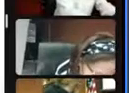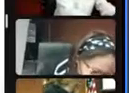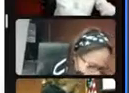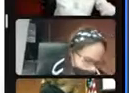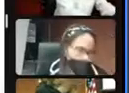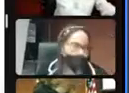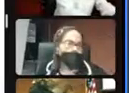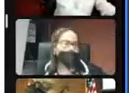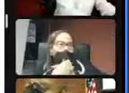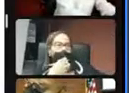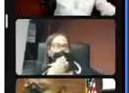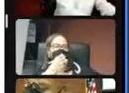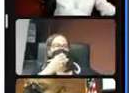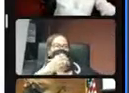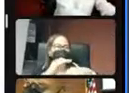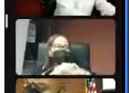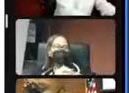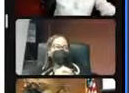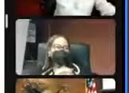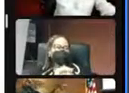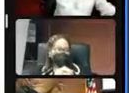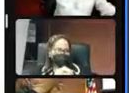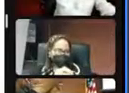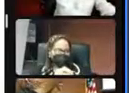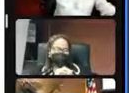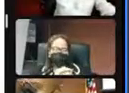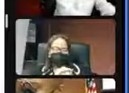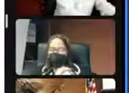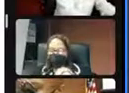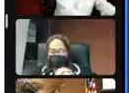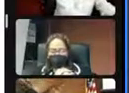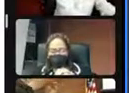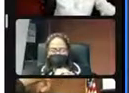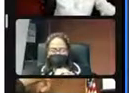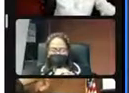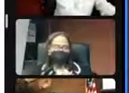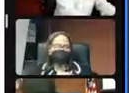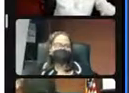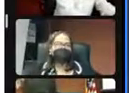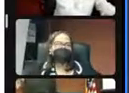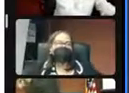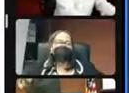pia wamejikaza vilivyo. Pia tutazungumza kuhusu